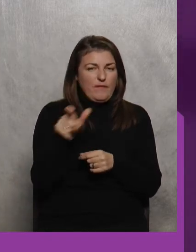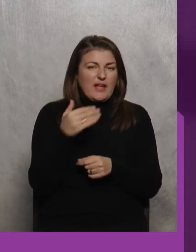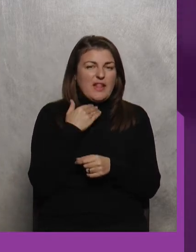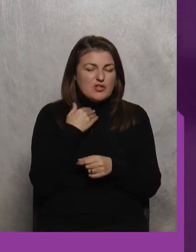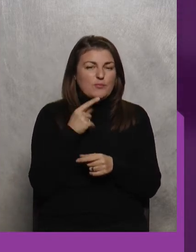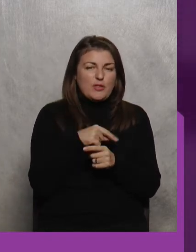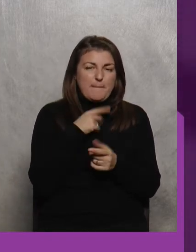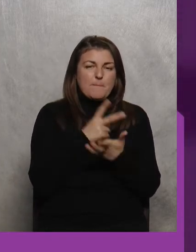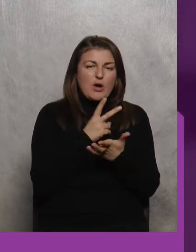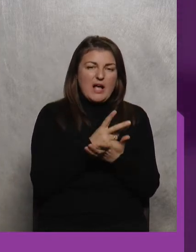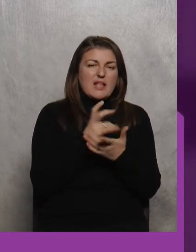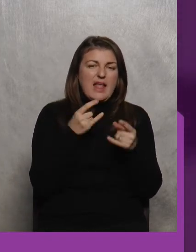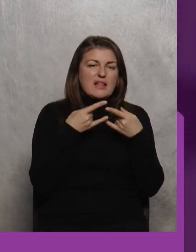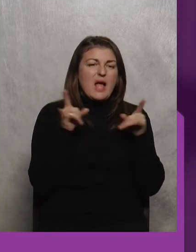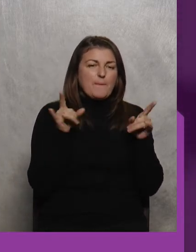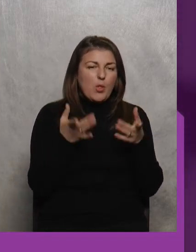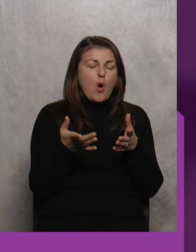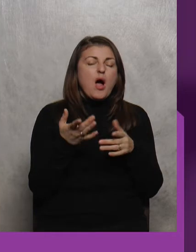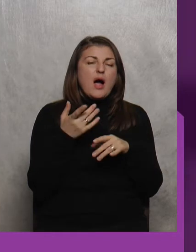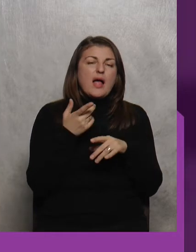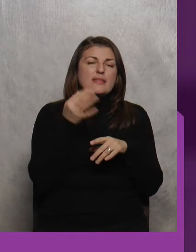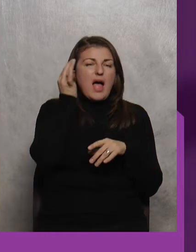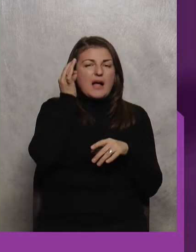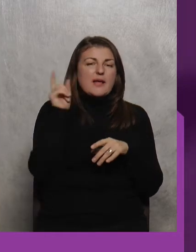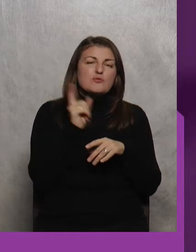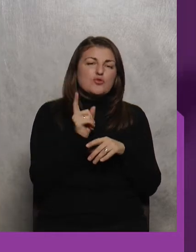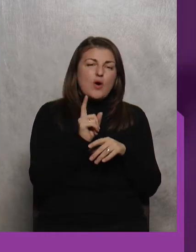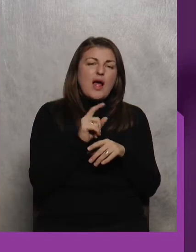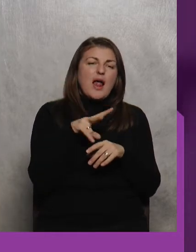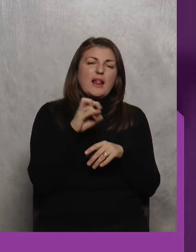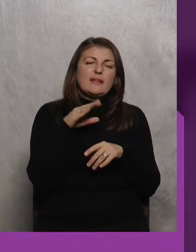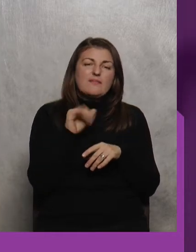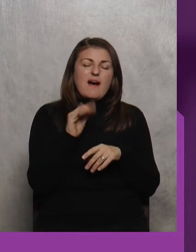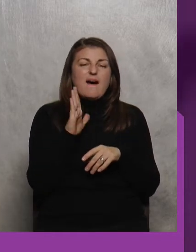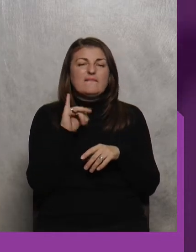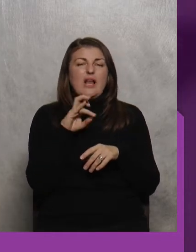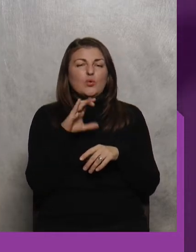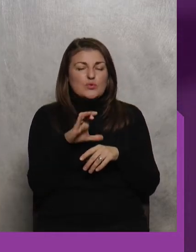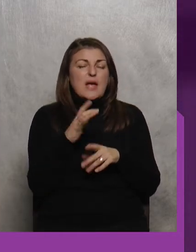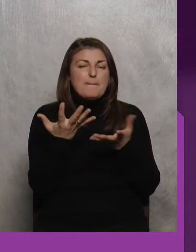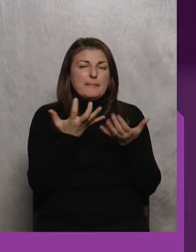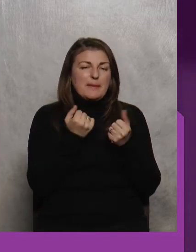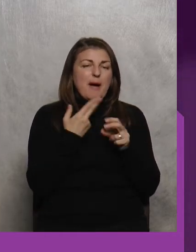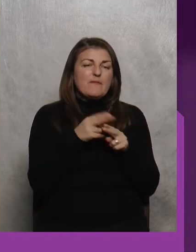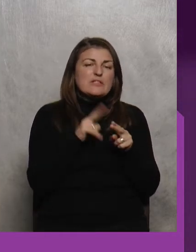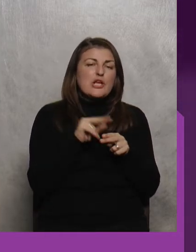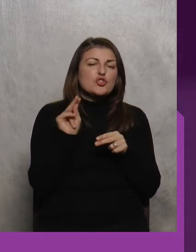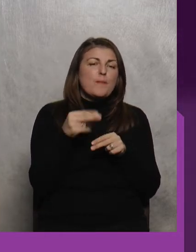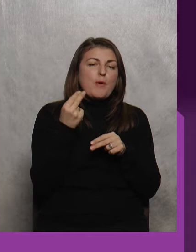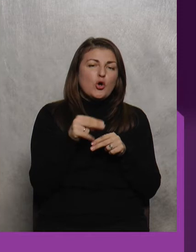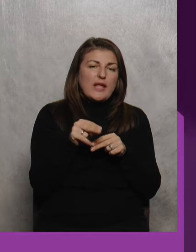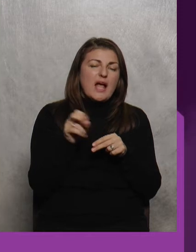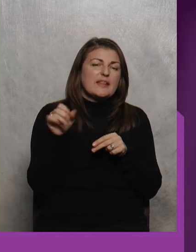начебто, нам показують на табло. Нагадаємо, що Литва, Вільнюс приймав цей